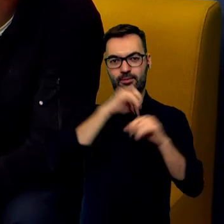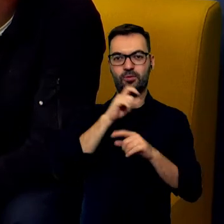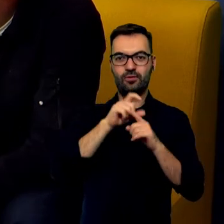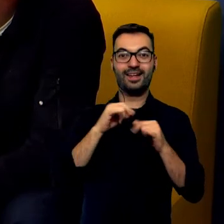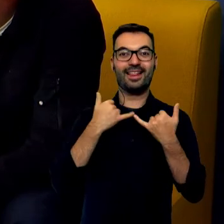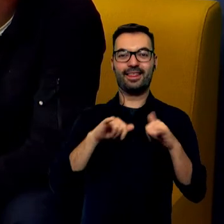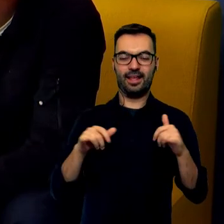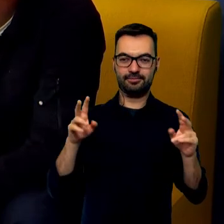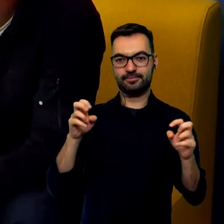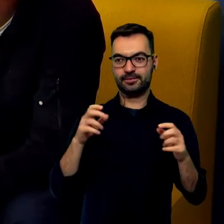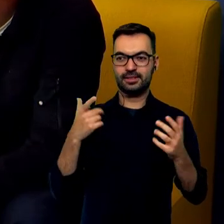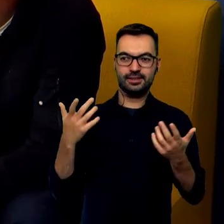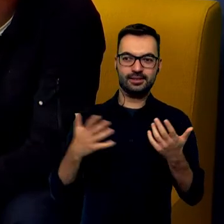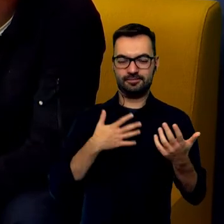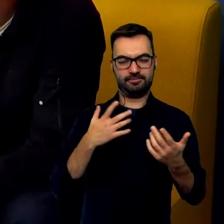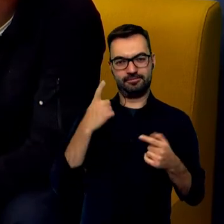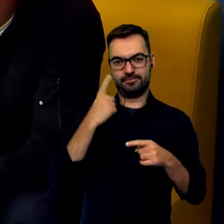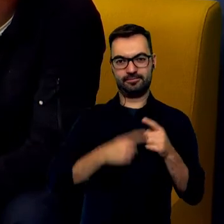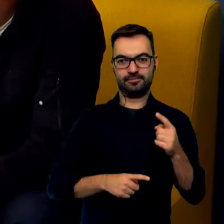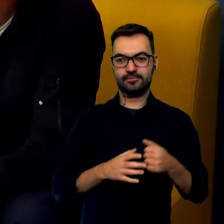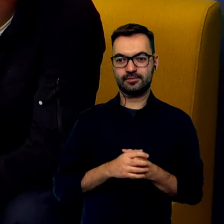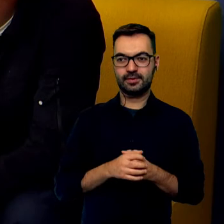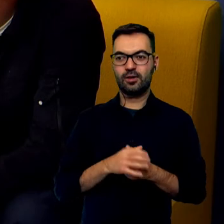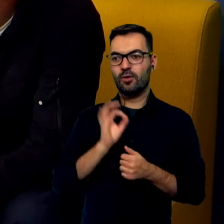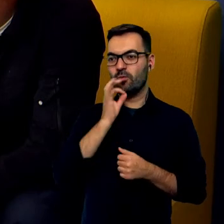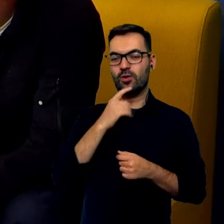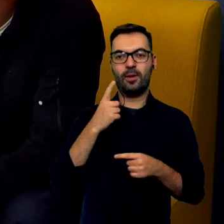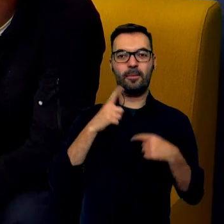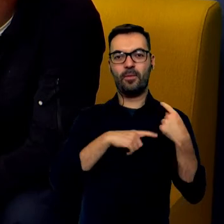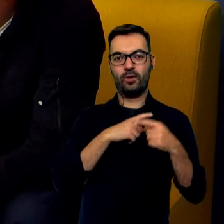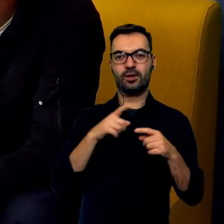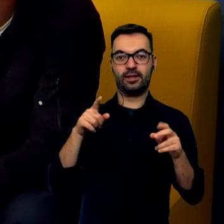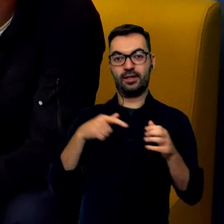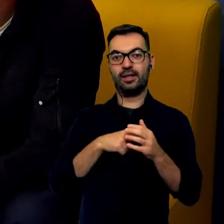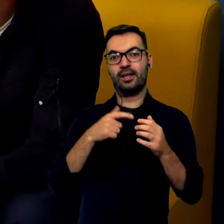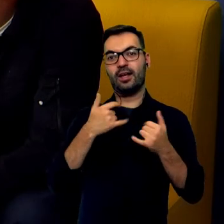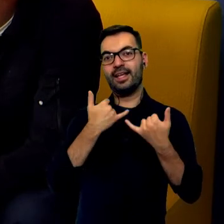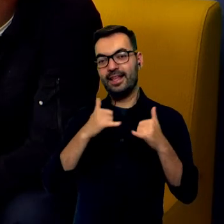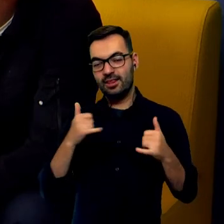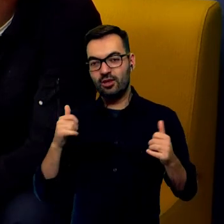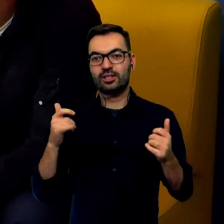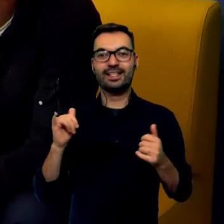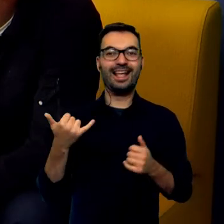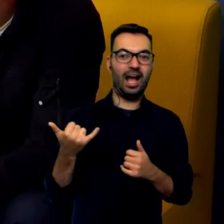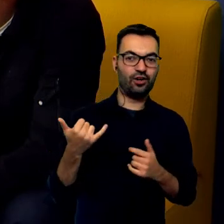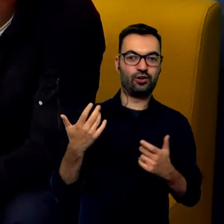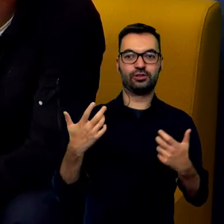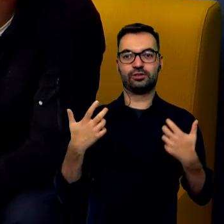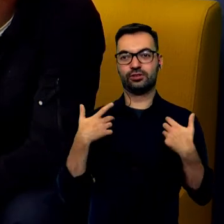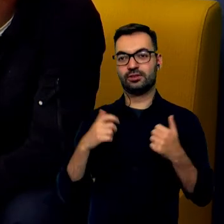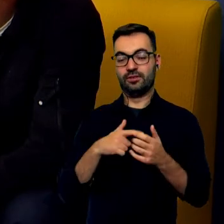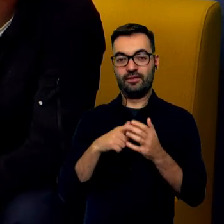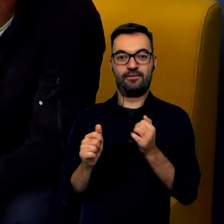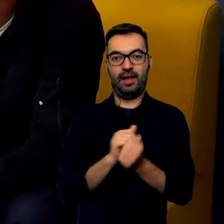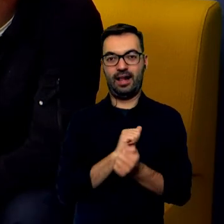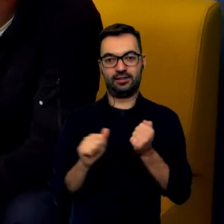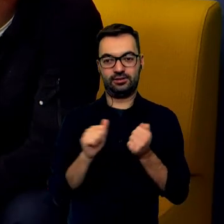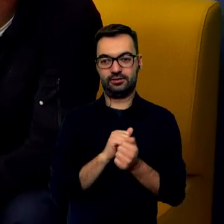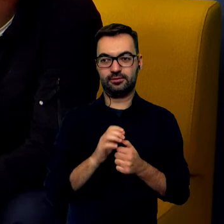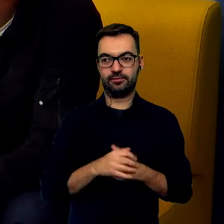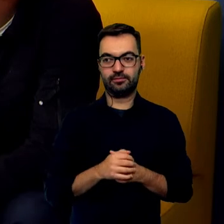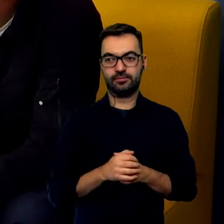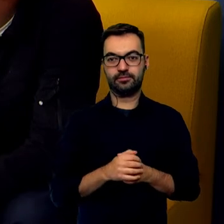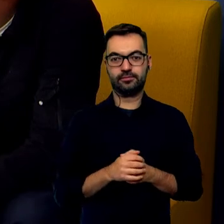zapomniane, co jest pewnym paradoksem, bo to młode pokolenie właśnie o tą inność i o tą jakość i o tą swobodę przecież walczy, a w